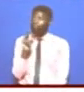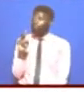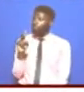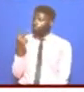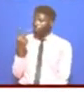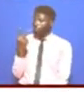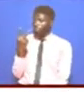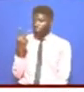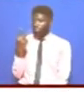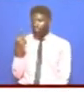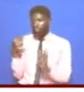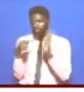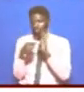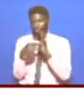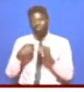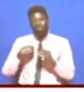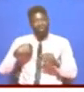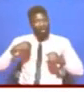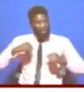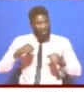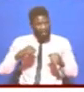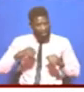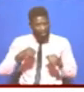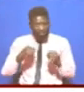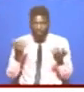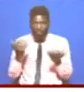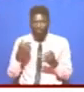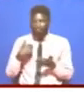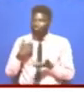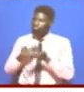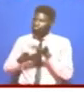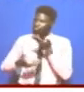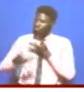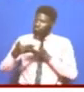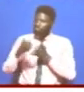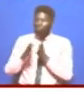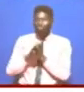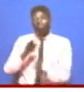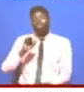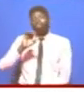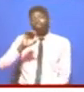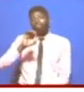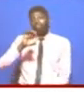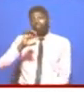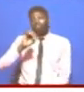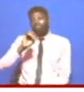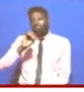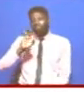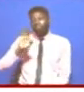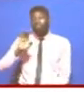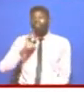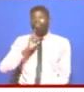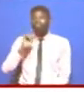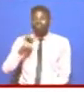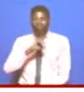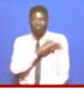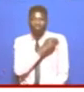imenifurahisha ni kuongea na CEO wa Kenyatta Hospital kuniambia ya kwamba kutoka wakati